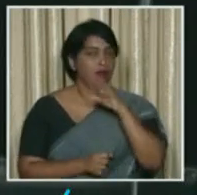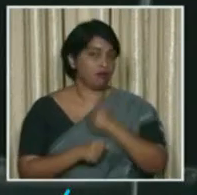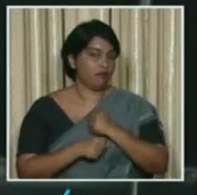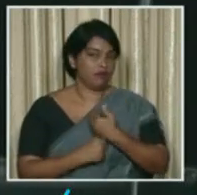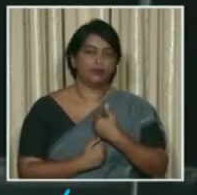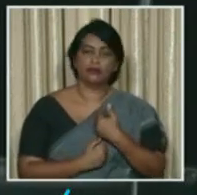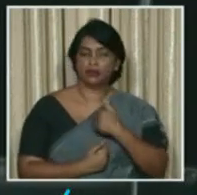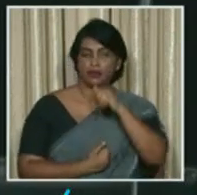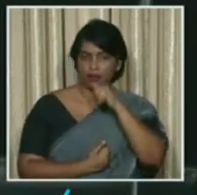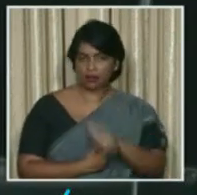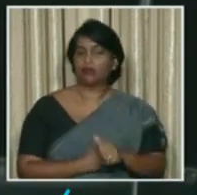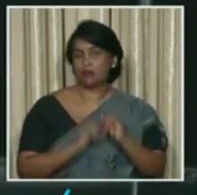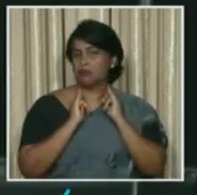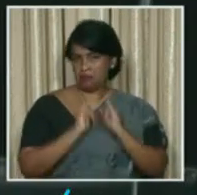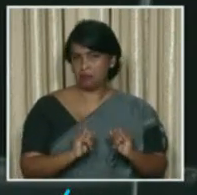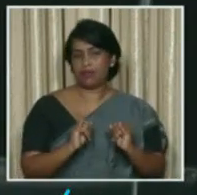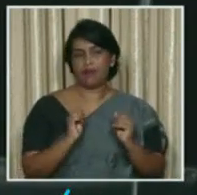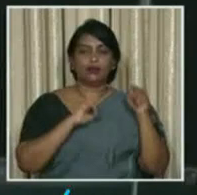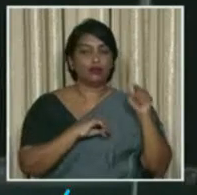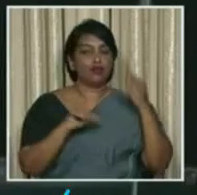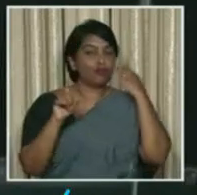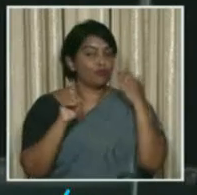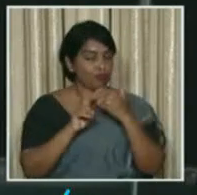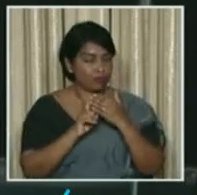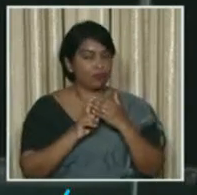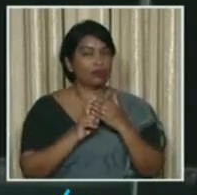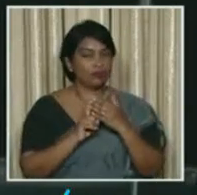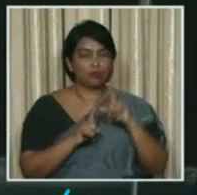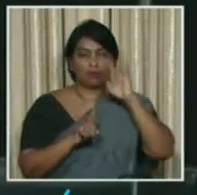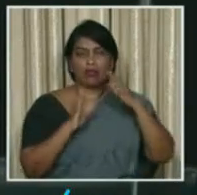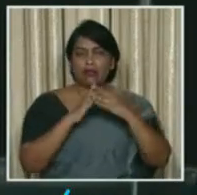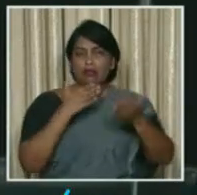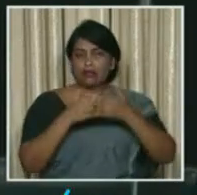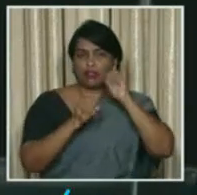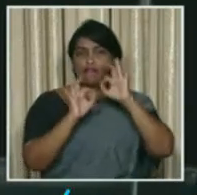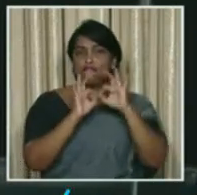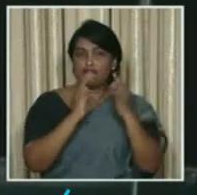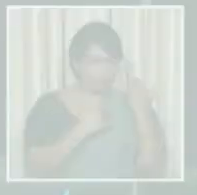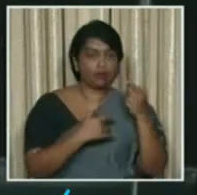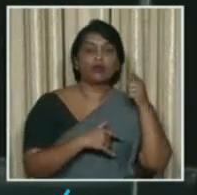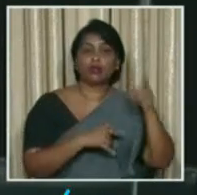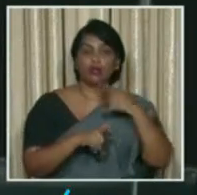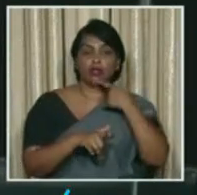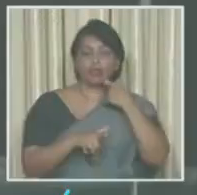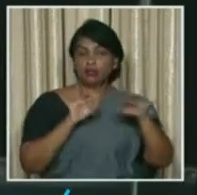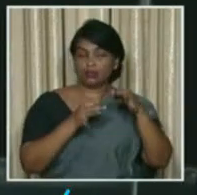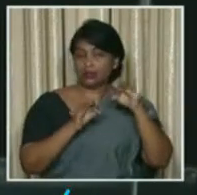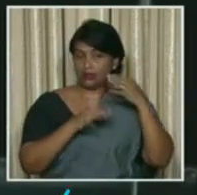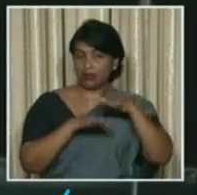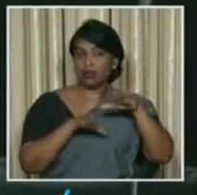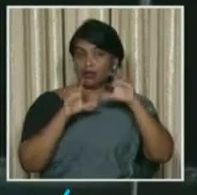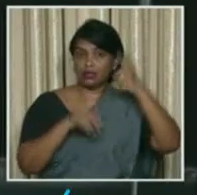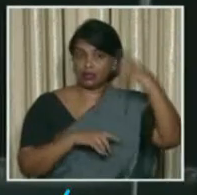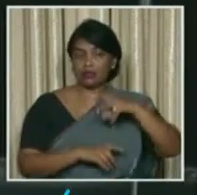වෙනුවෙන්. ඇත්තට මේ සිද්ධු නොවිය යුතු කටයුත්තක් සිදු වෙලා තිබෙන්නේ. මේ අදාළ අනවසර ඉදිකිරීම කරපු පවුල් වල ඉවත් කරන්නට වතු අංශයේ